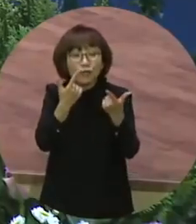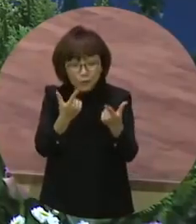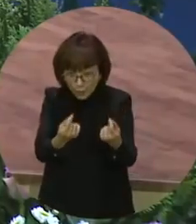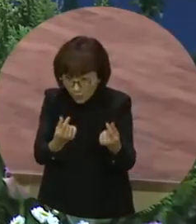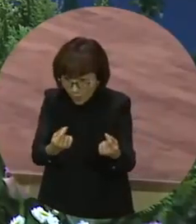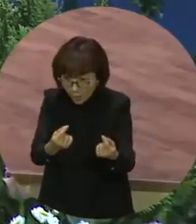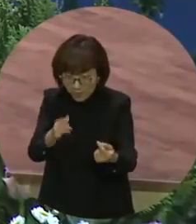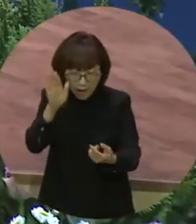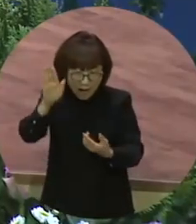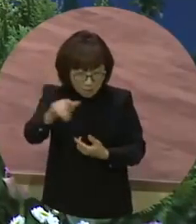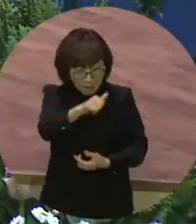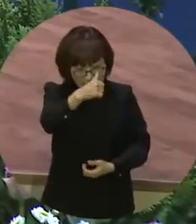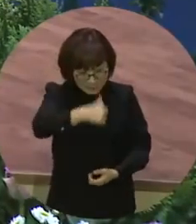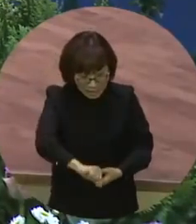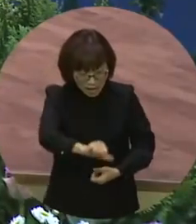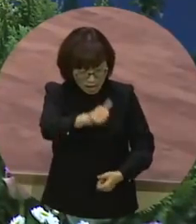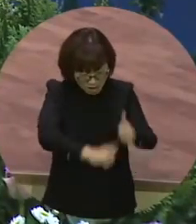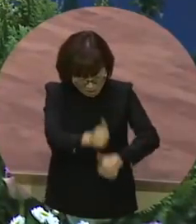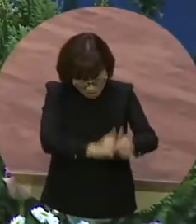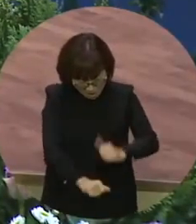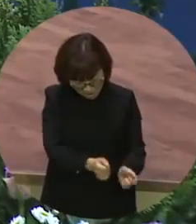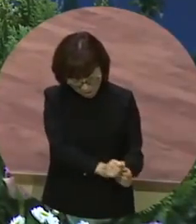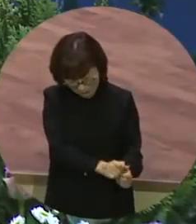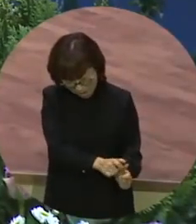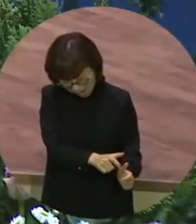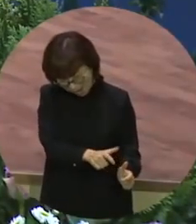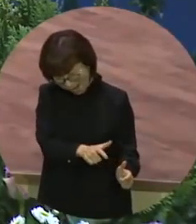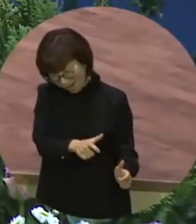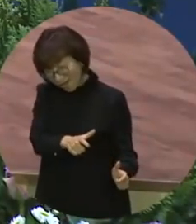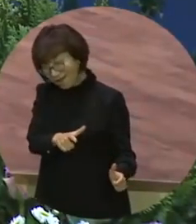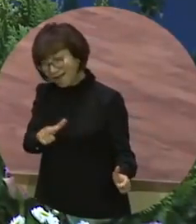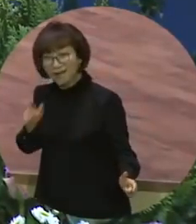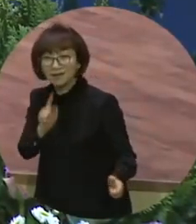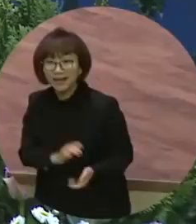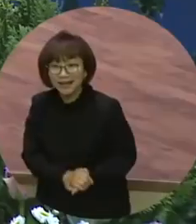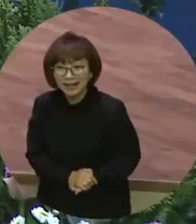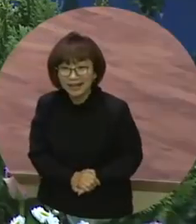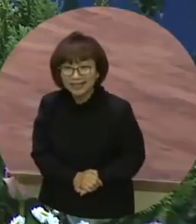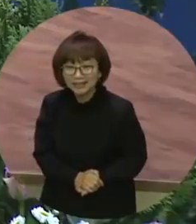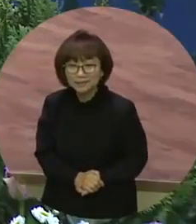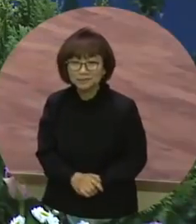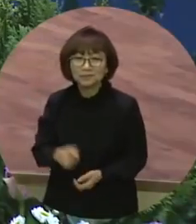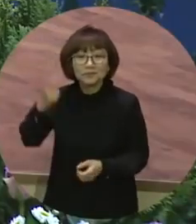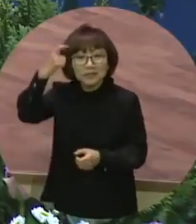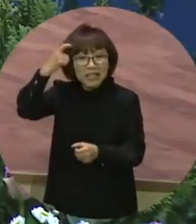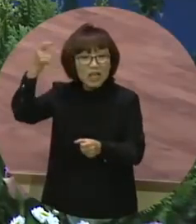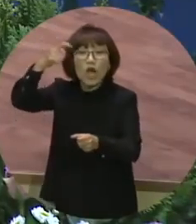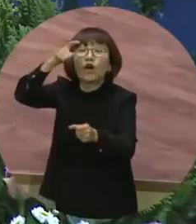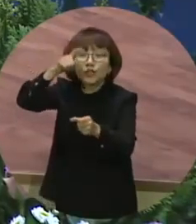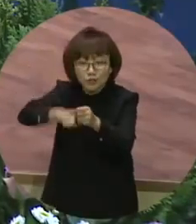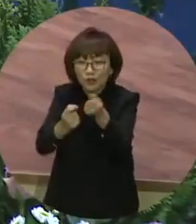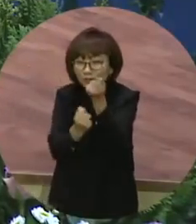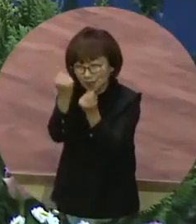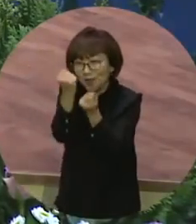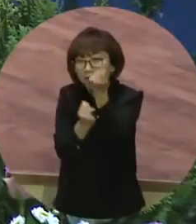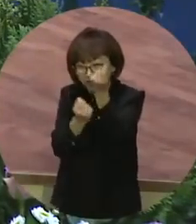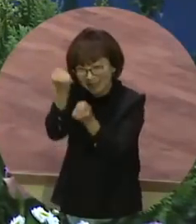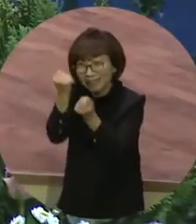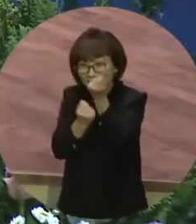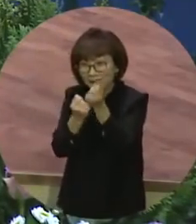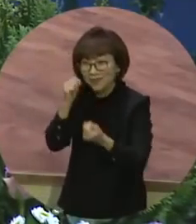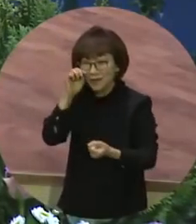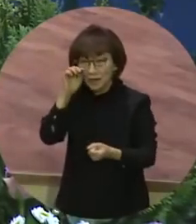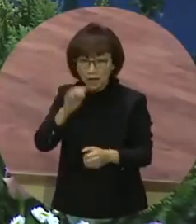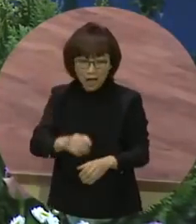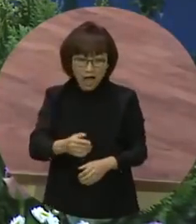저렇게 내 후손이 많을 것이다. 이게 무슨 말이에요? 이게 지금 영적인 말이지 육신적인 말입니까? 아니 지금 아브라함은 지금